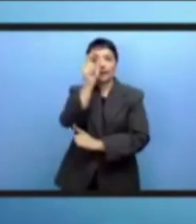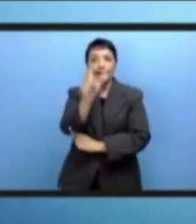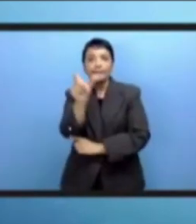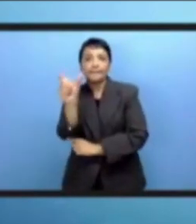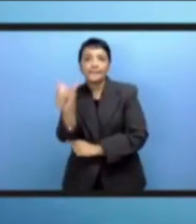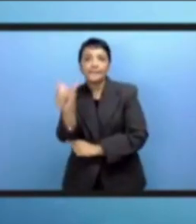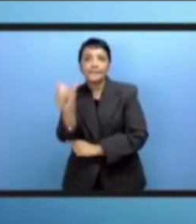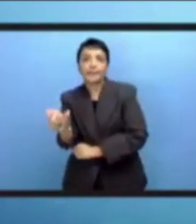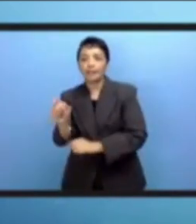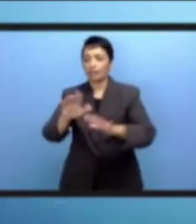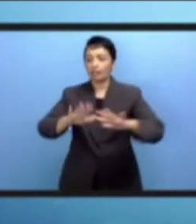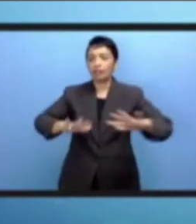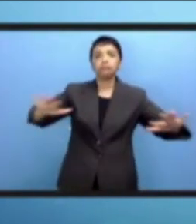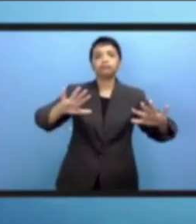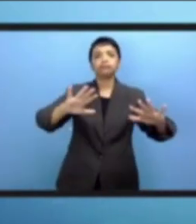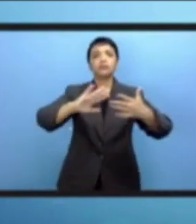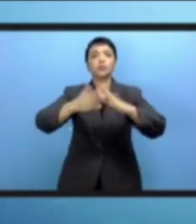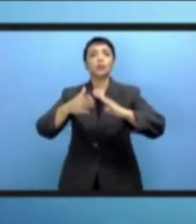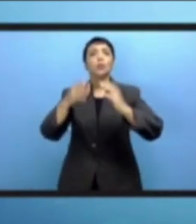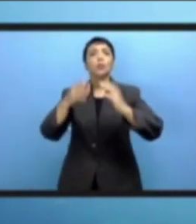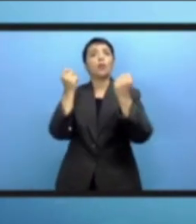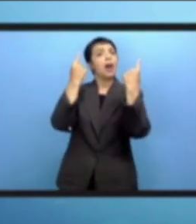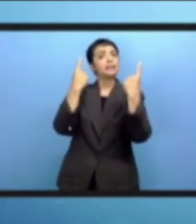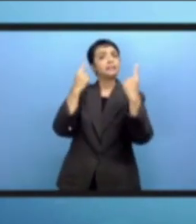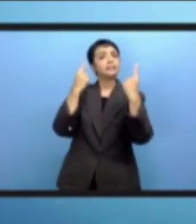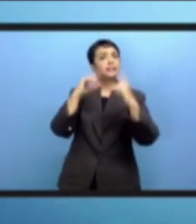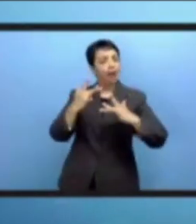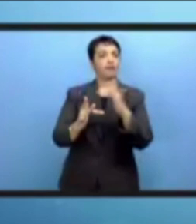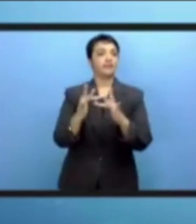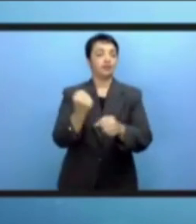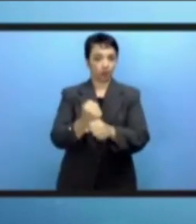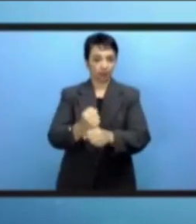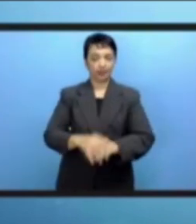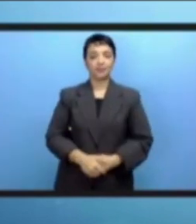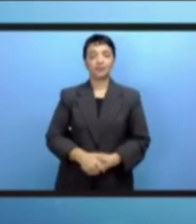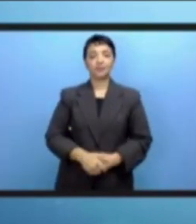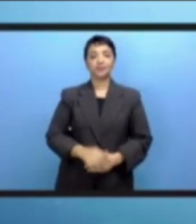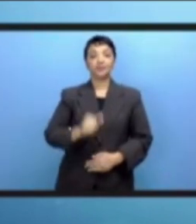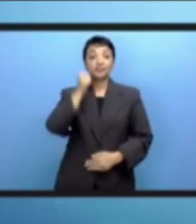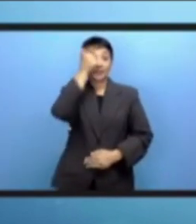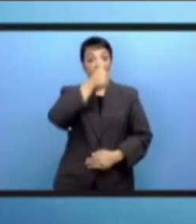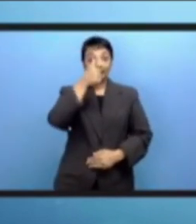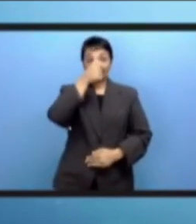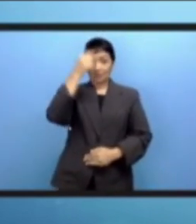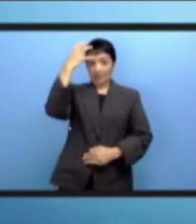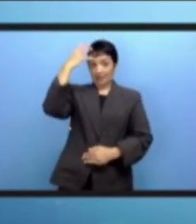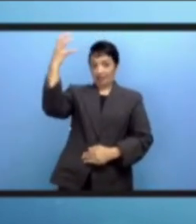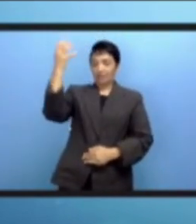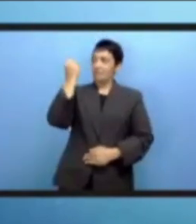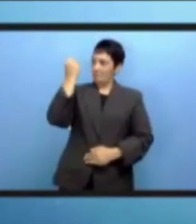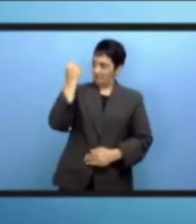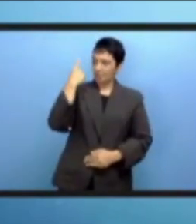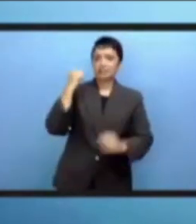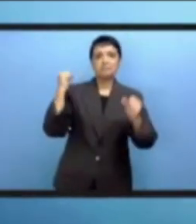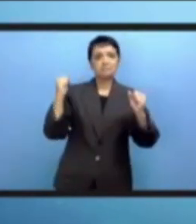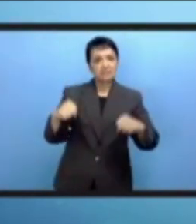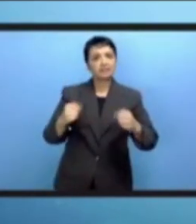мы принимаем особые меры для того, чтобы привлекать дополнительное внимание общественности к этой важной проблеме.